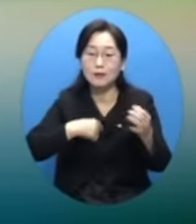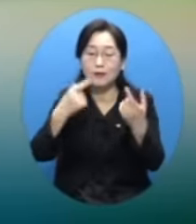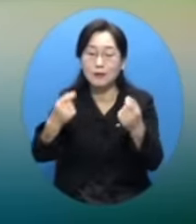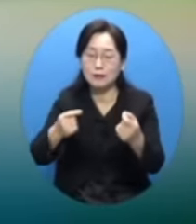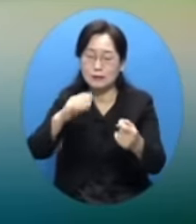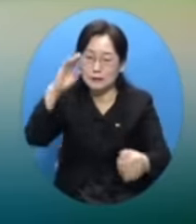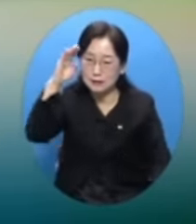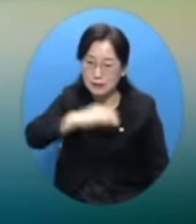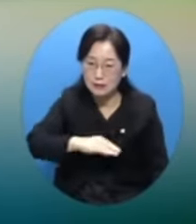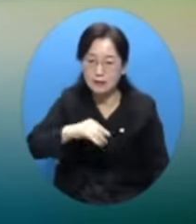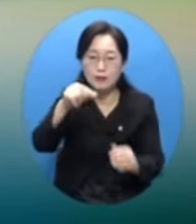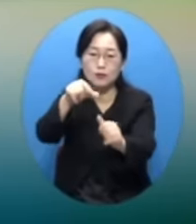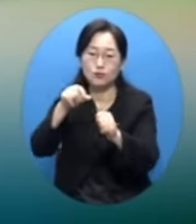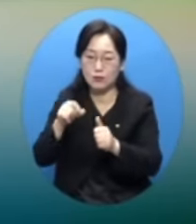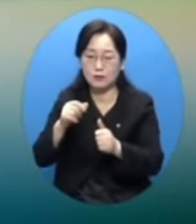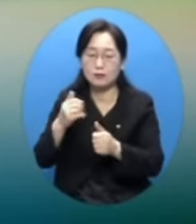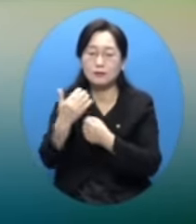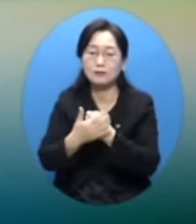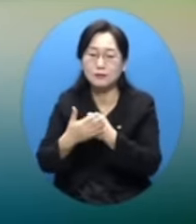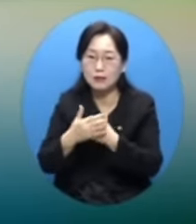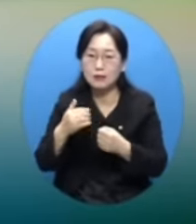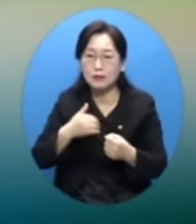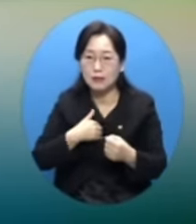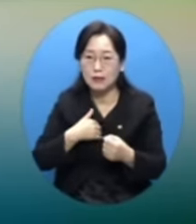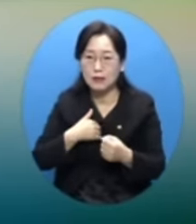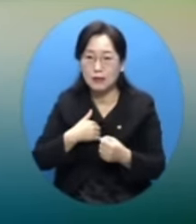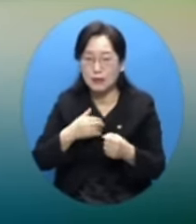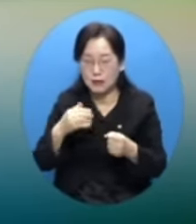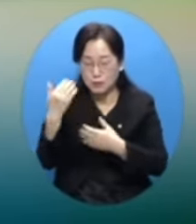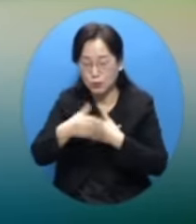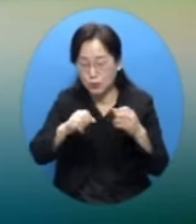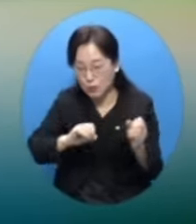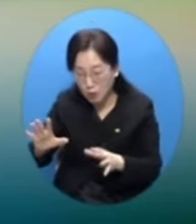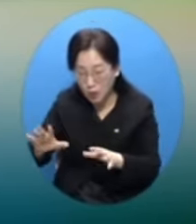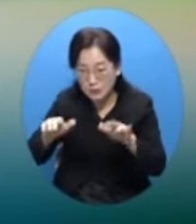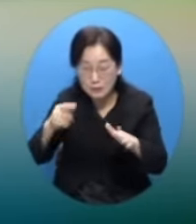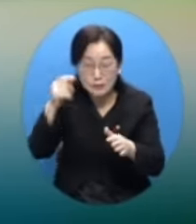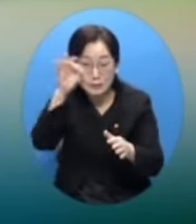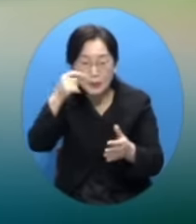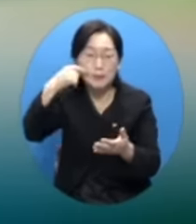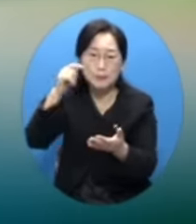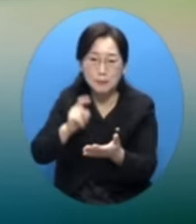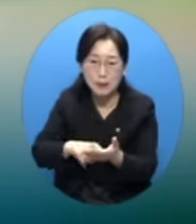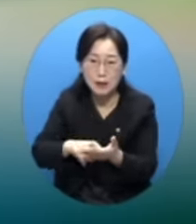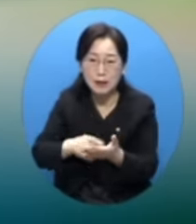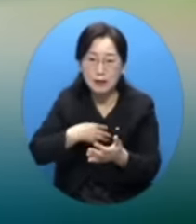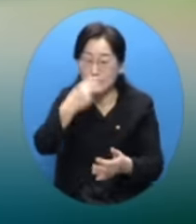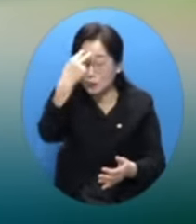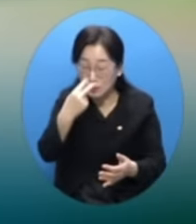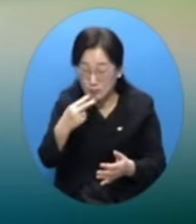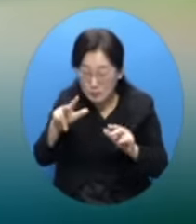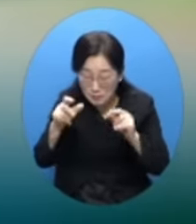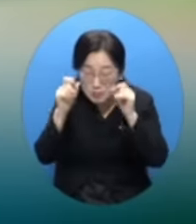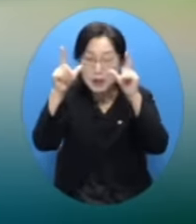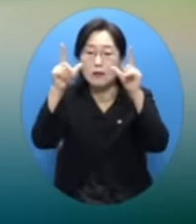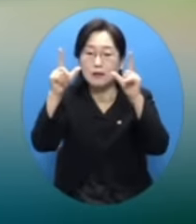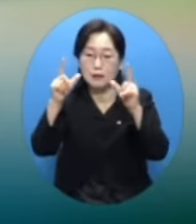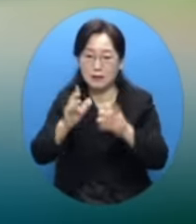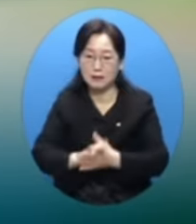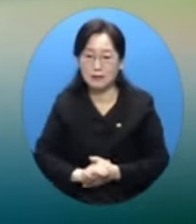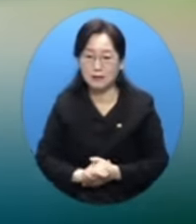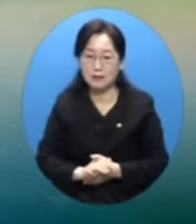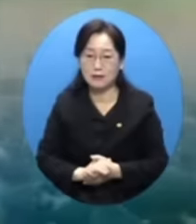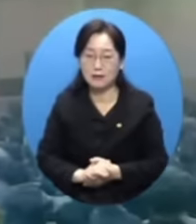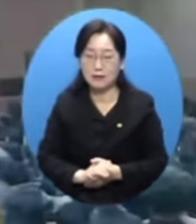몹쓸 것을 구하신 은혜로다. 나한테 잃어버린 몸 이제는 찾은 바 되었으며 나 눈이 멀었으나 이제는 봅니다.